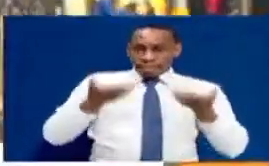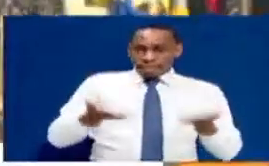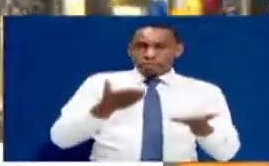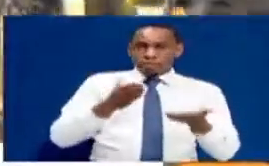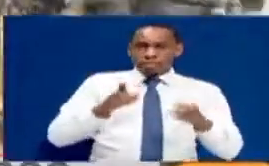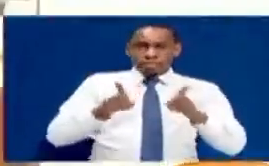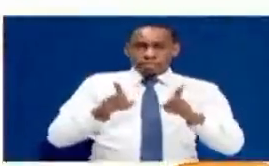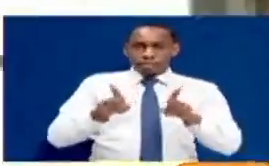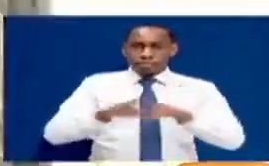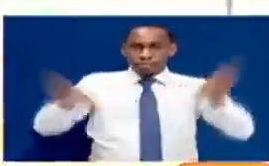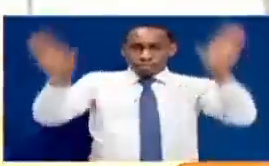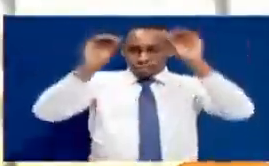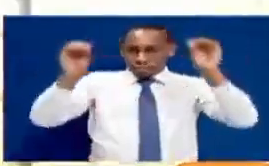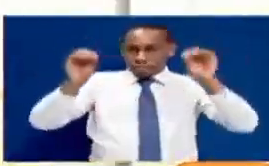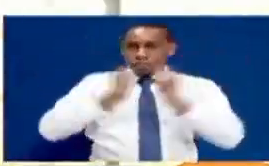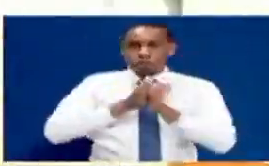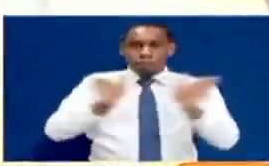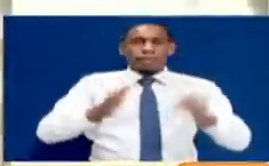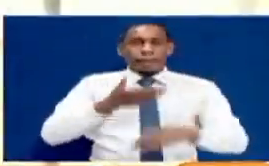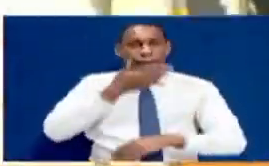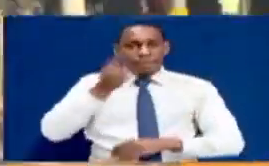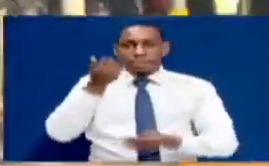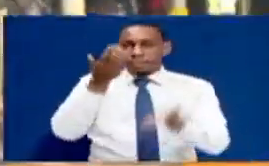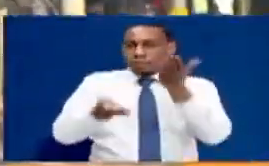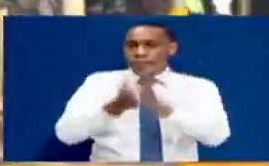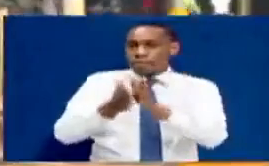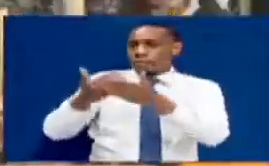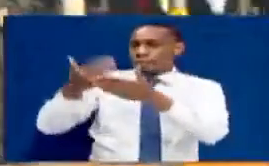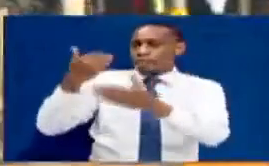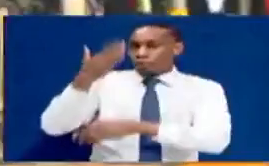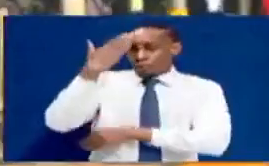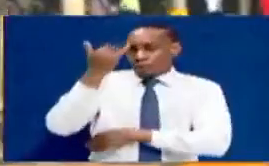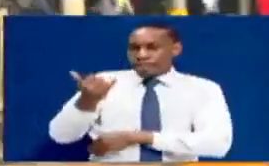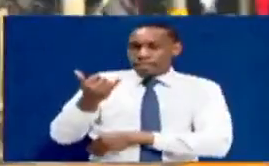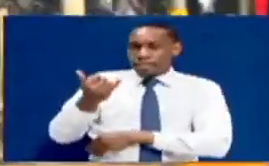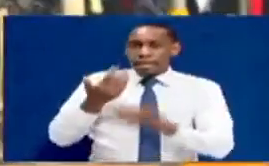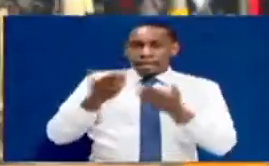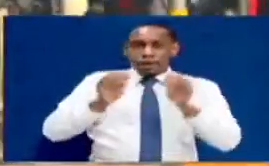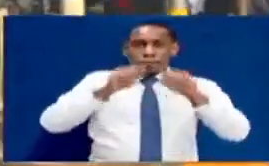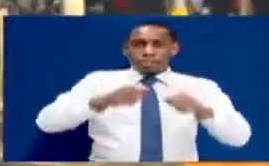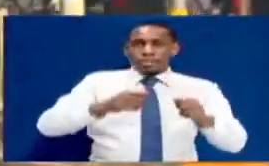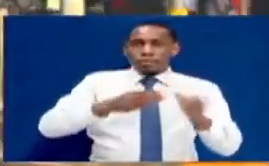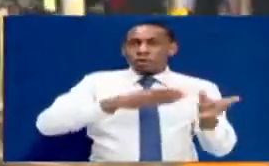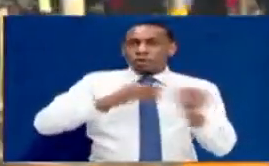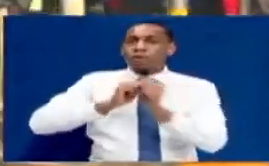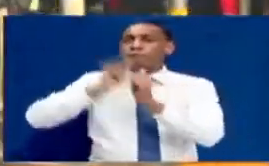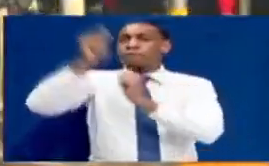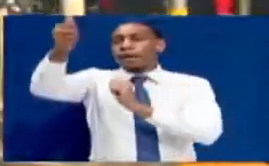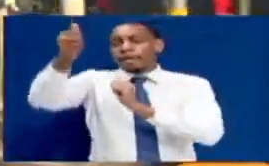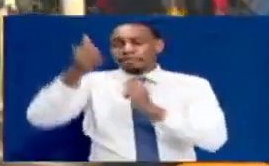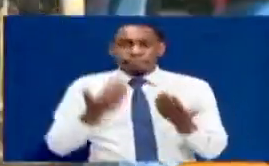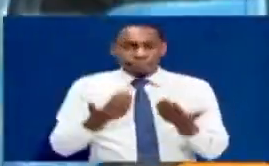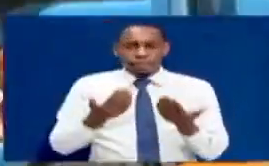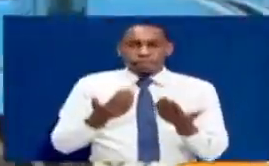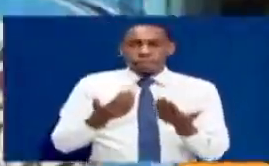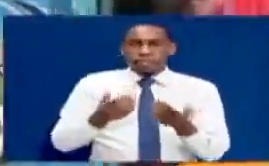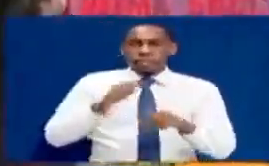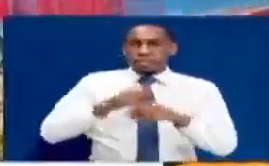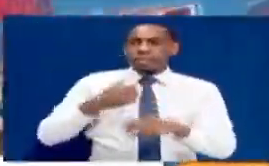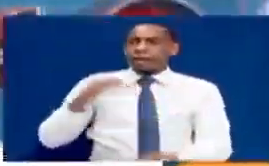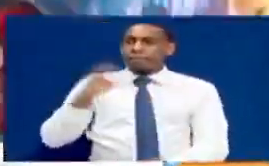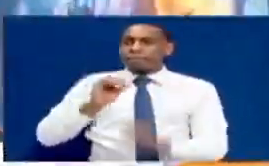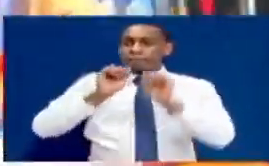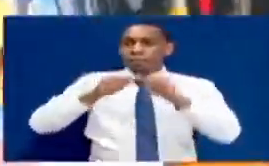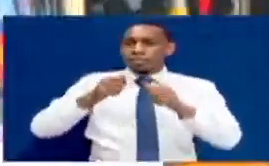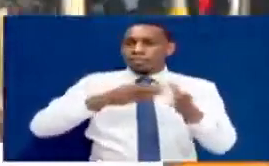tu vile ametufungulia ni afadhali kuliko vile ilikuwa hapo kitambo, manake sasa hizi wajua anaweza enda mbali. Hata kama ukipata customer unaweza